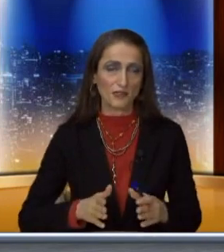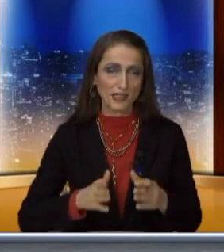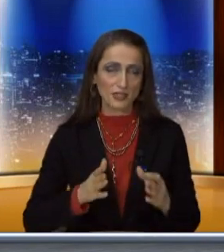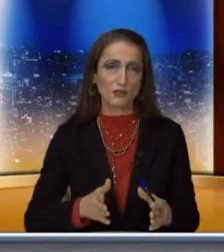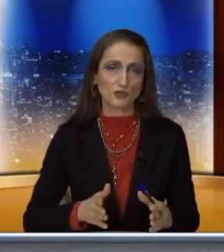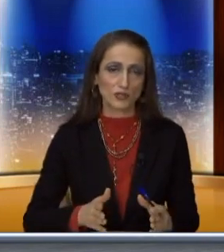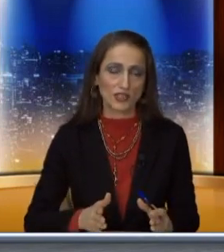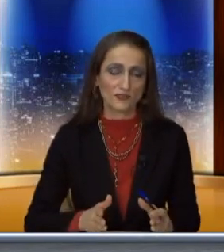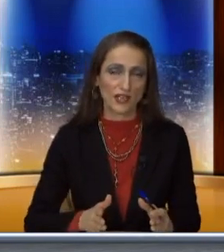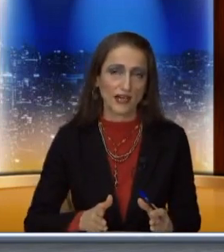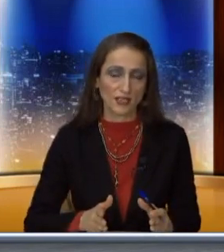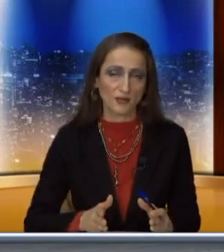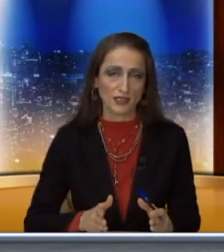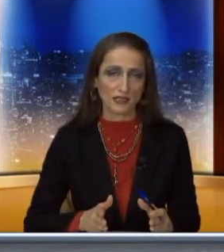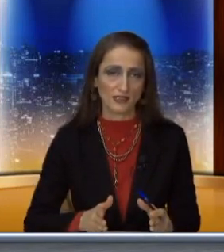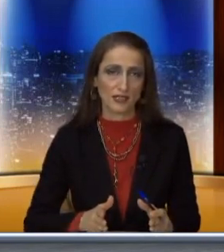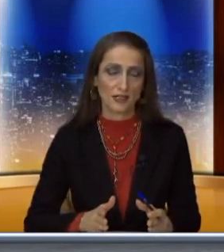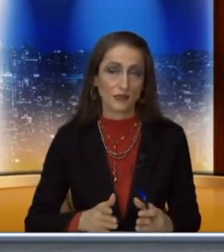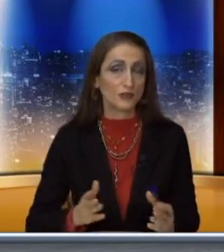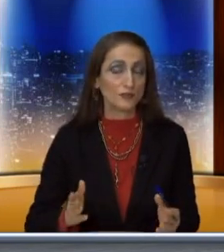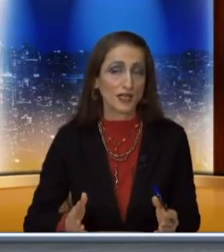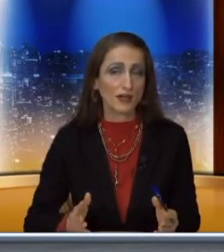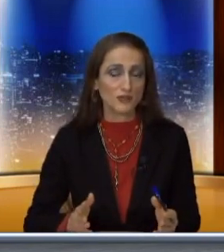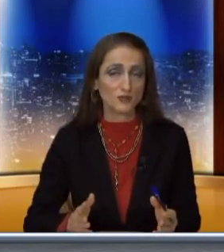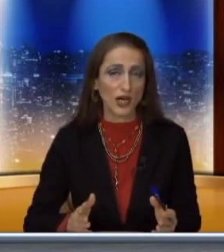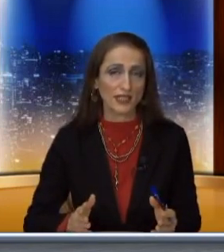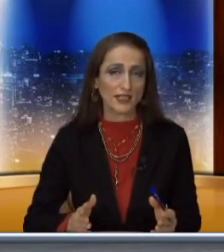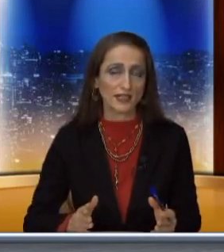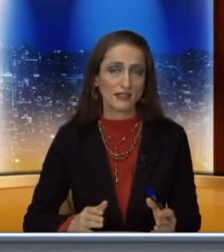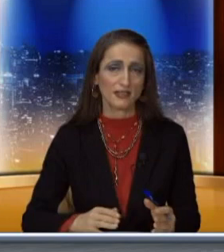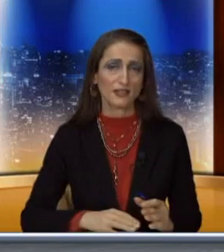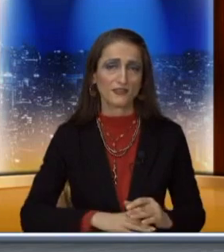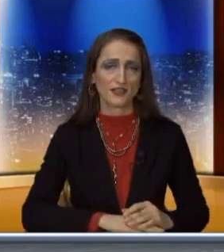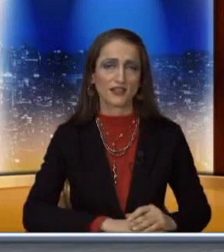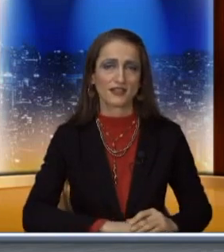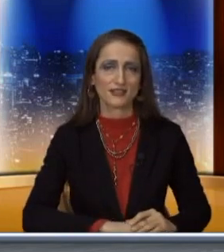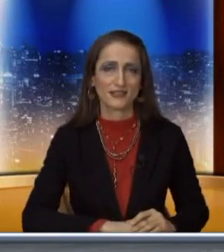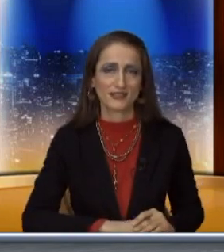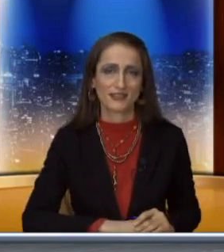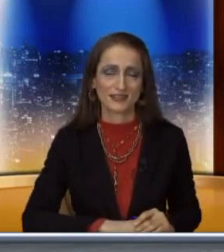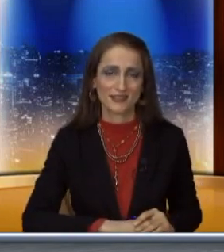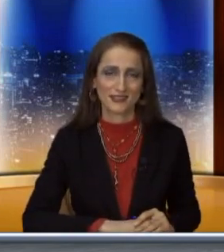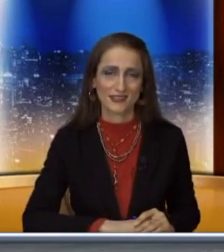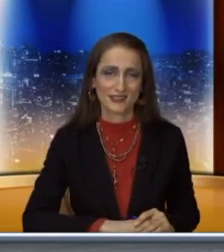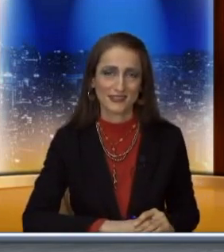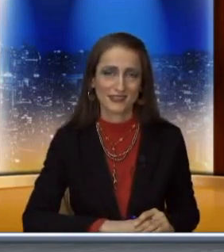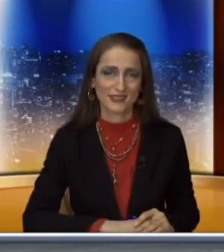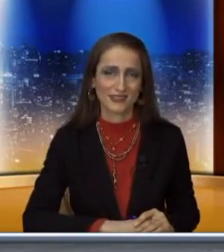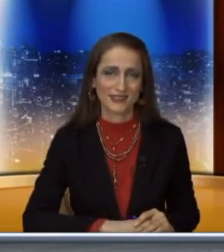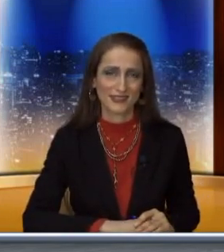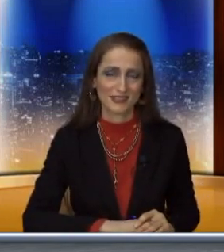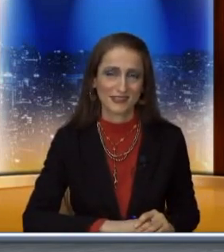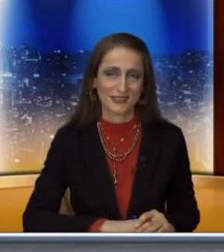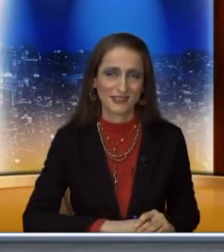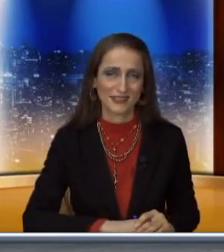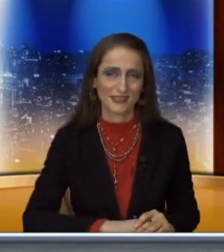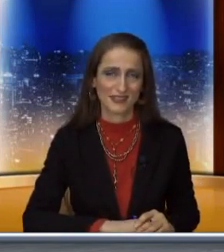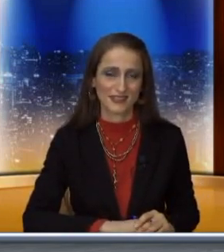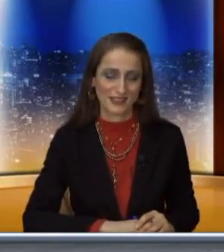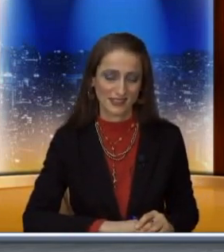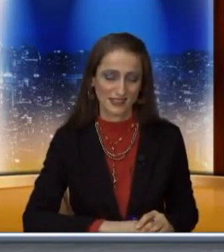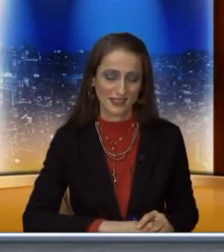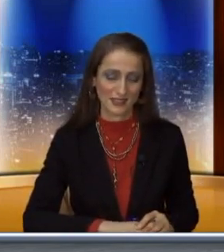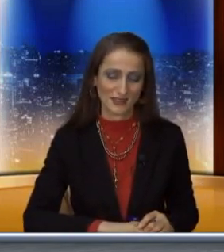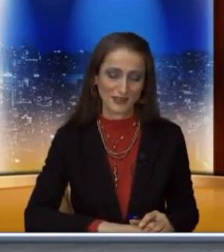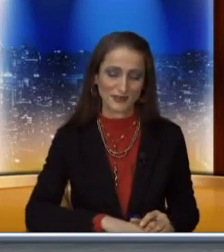لأعضاء أو الناس الموجودين في هذا المركز؟ عندكم برامج معينة؟ تفضل. نعم بالحقيقة احنا في